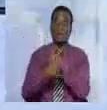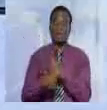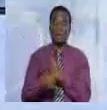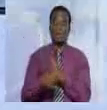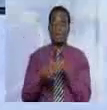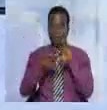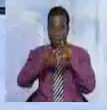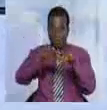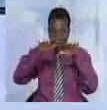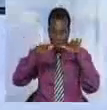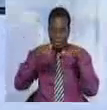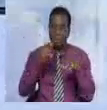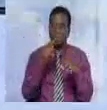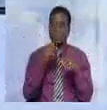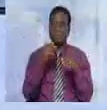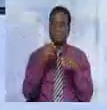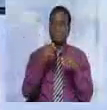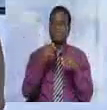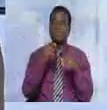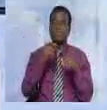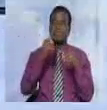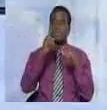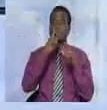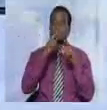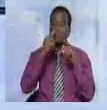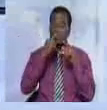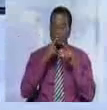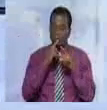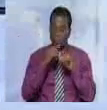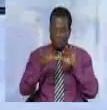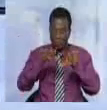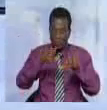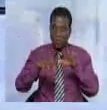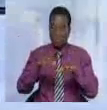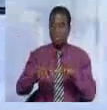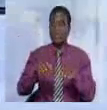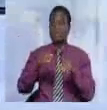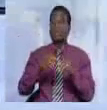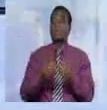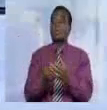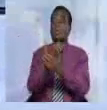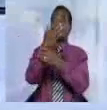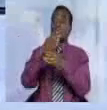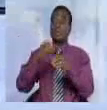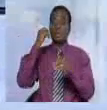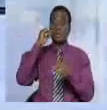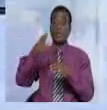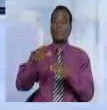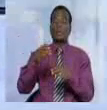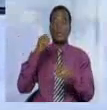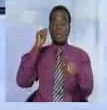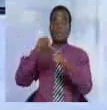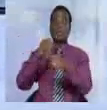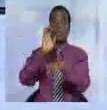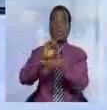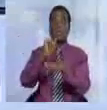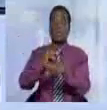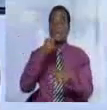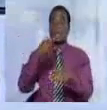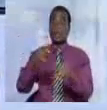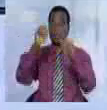Internet, un outil pour faire la promotion du tourisme et faciliter les formalités pour la destination Côte d'Ivoire. Cela